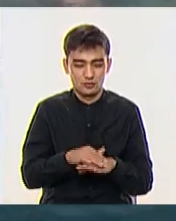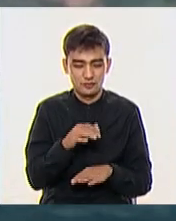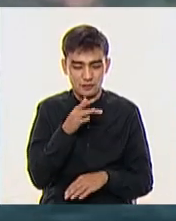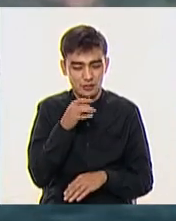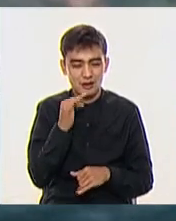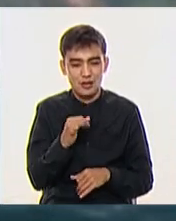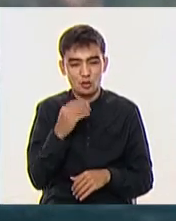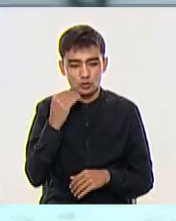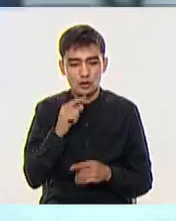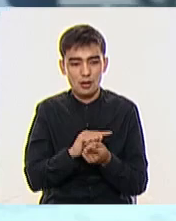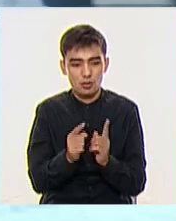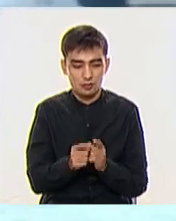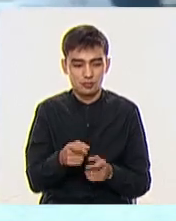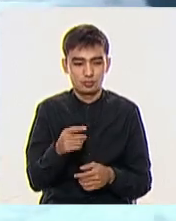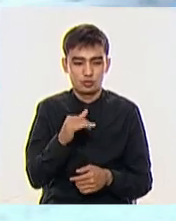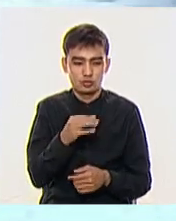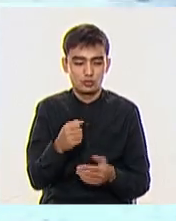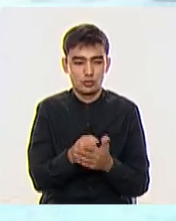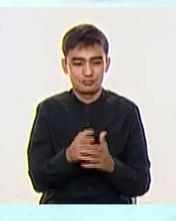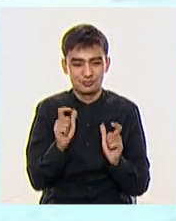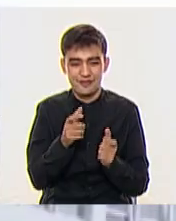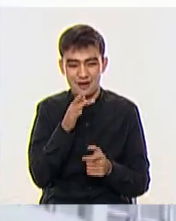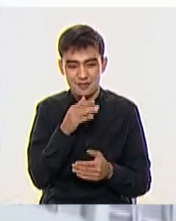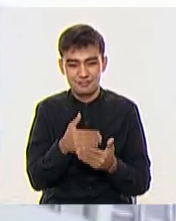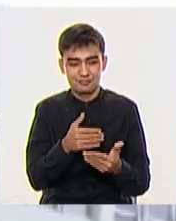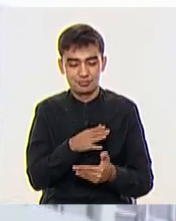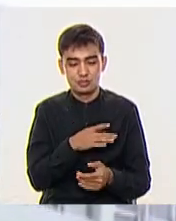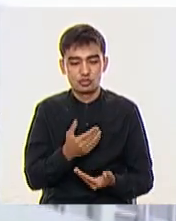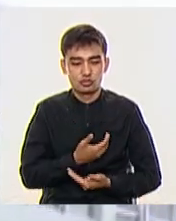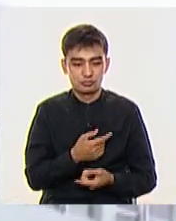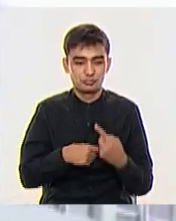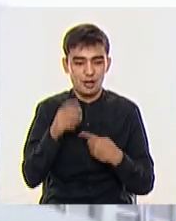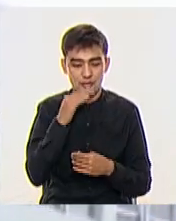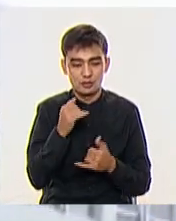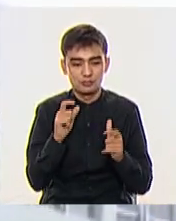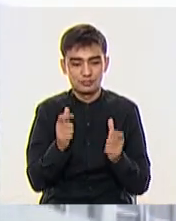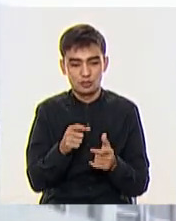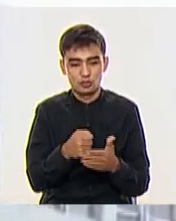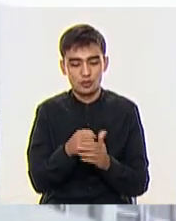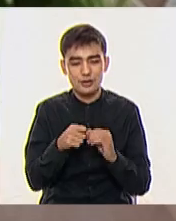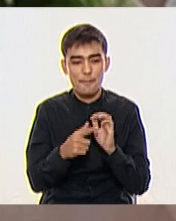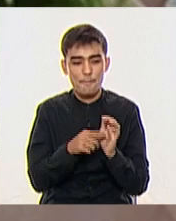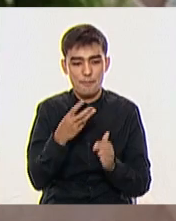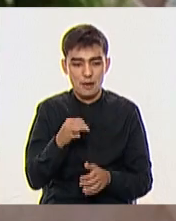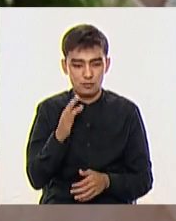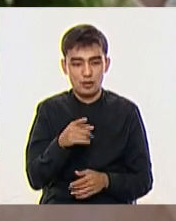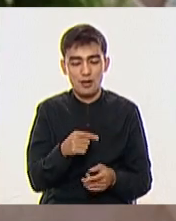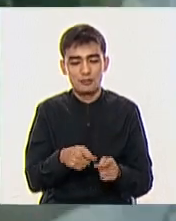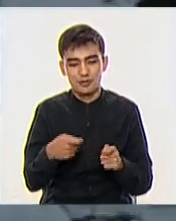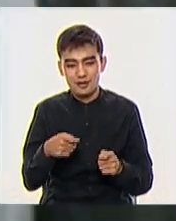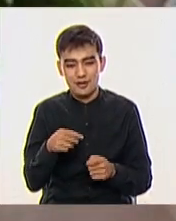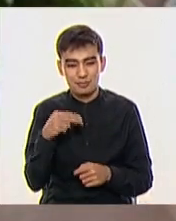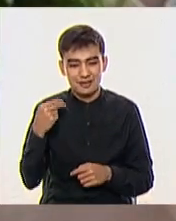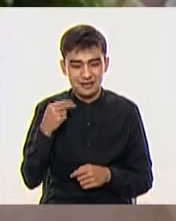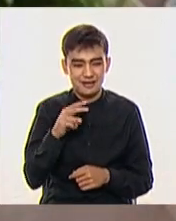Турции, напротив, уже планируют вернуться к докарантинной жизни. Пока в стране действует локдаун до 17 мая. Продлевать его президент